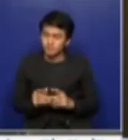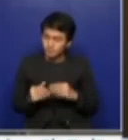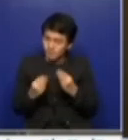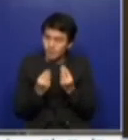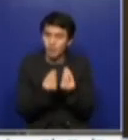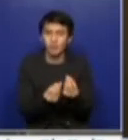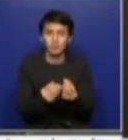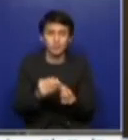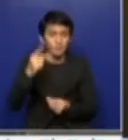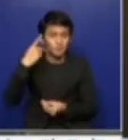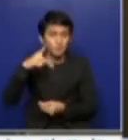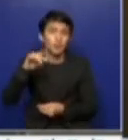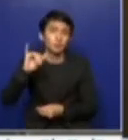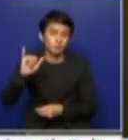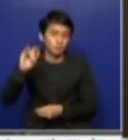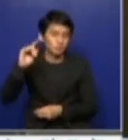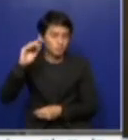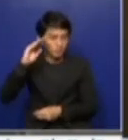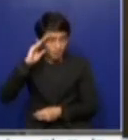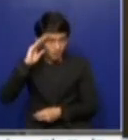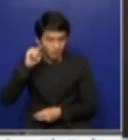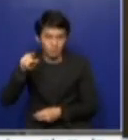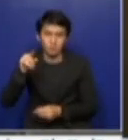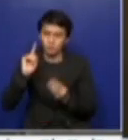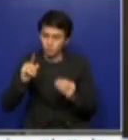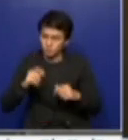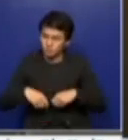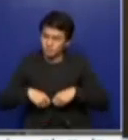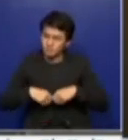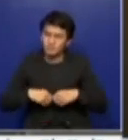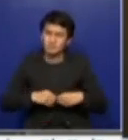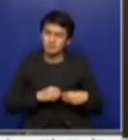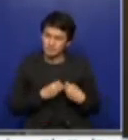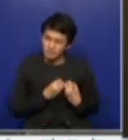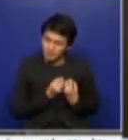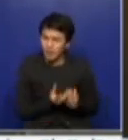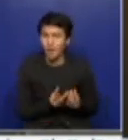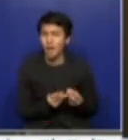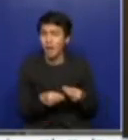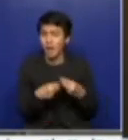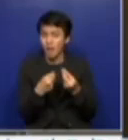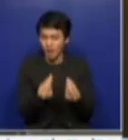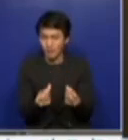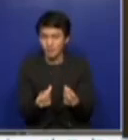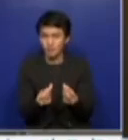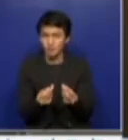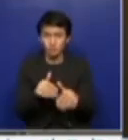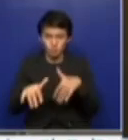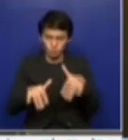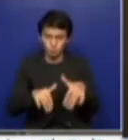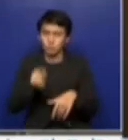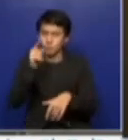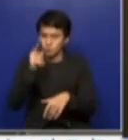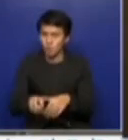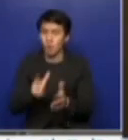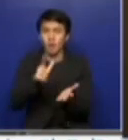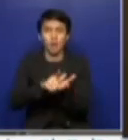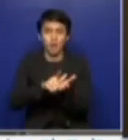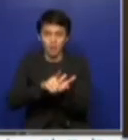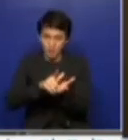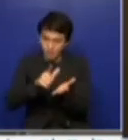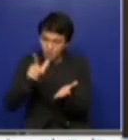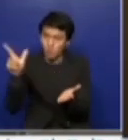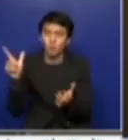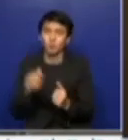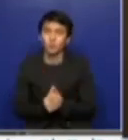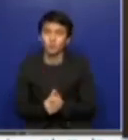าควรเสียสละลาออกจากตำแหน่งนายกรัฐมนตรีเวลากว่า6